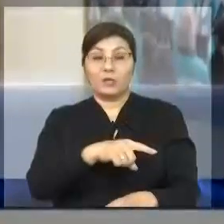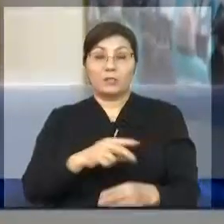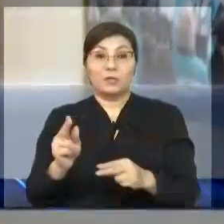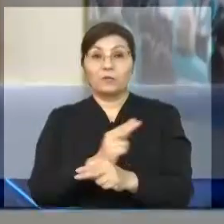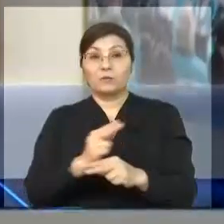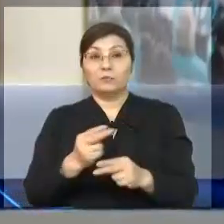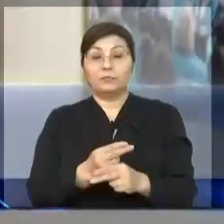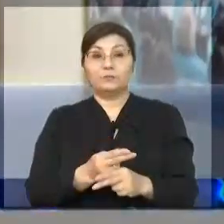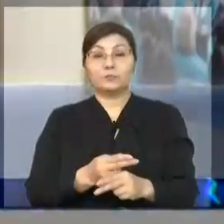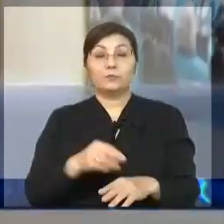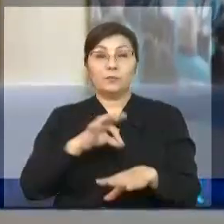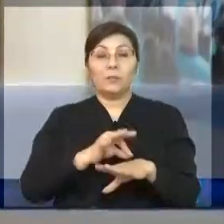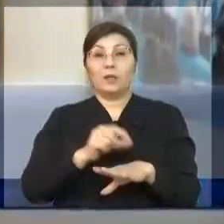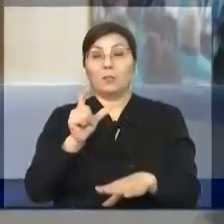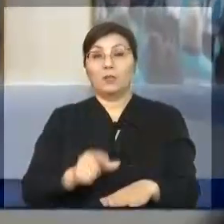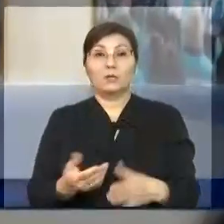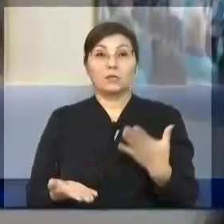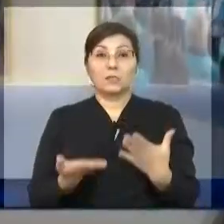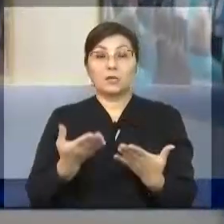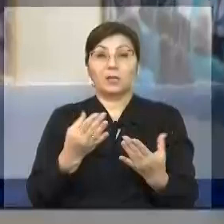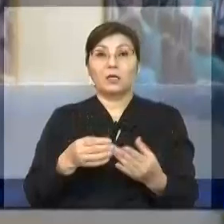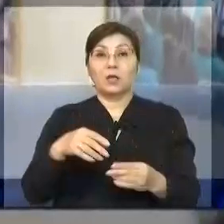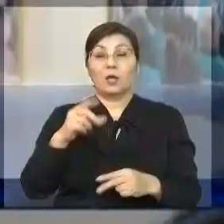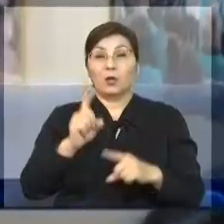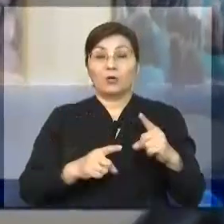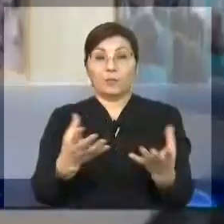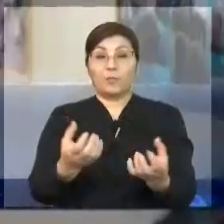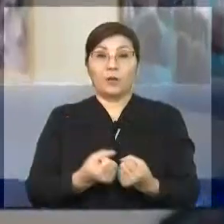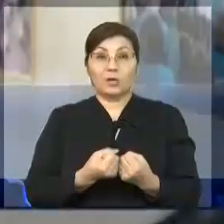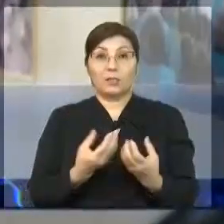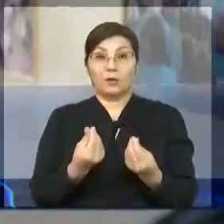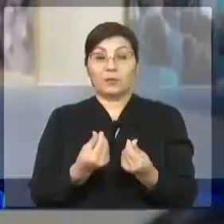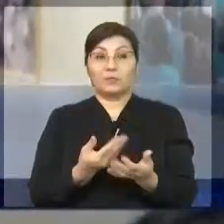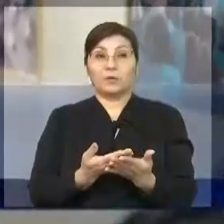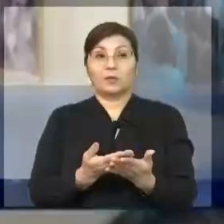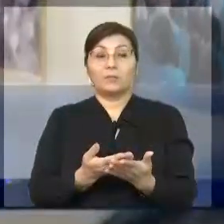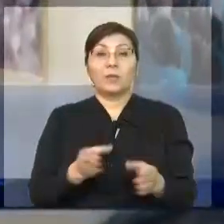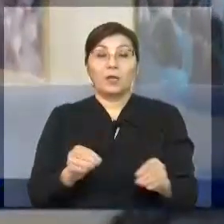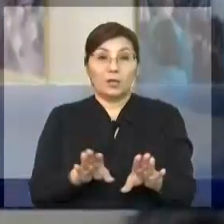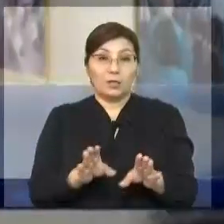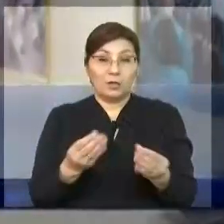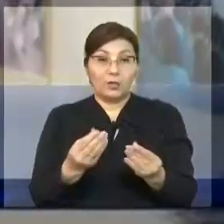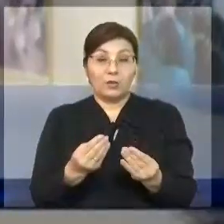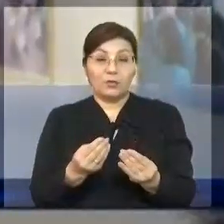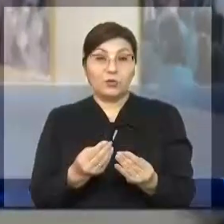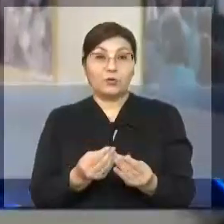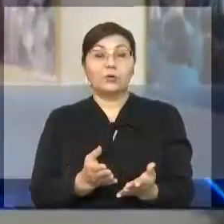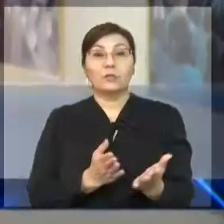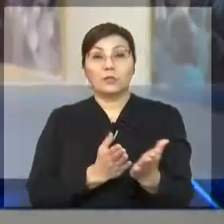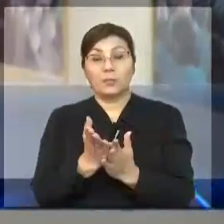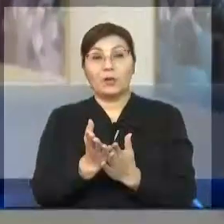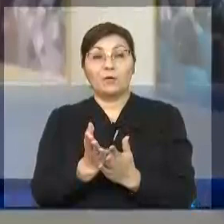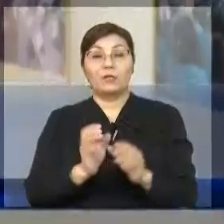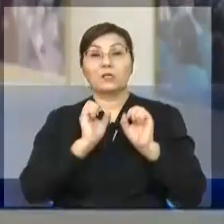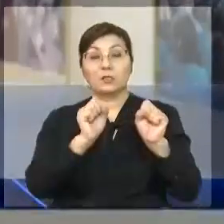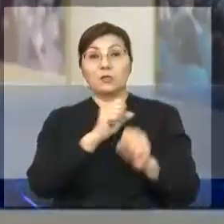могли получить материальную компенсацию. Но также этот закон направлен на защиту интересов медицинских работников, поскольку